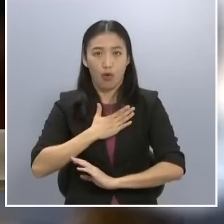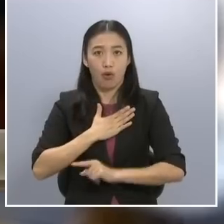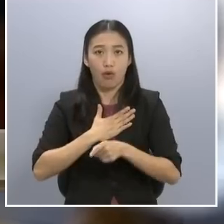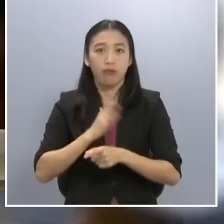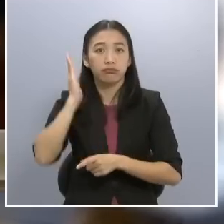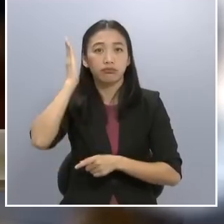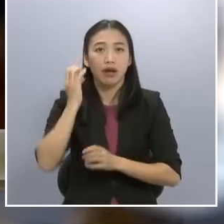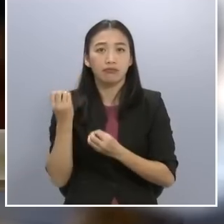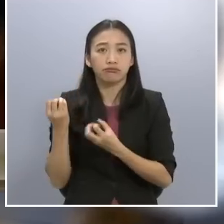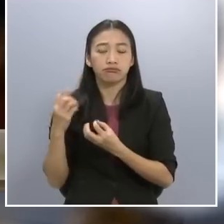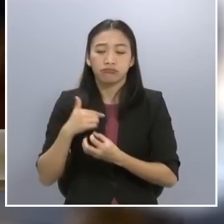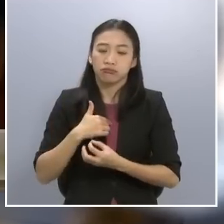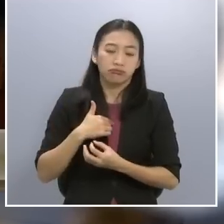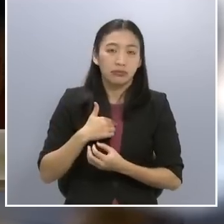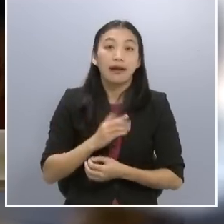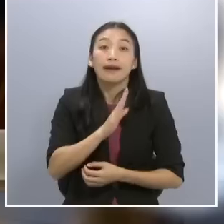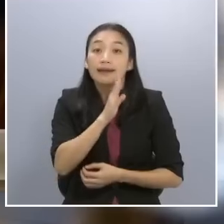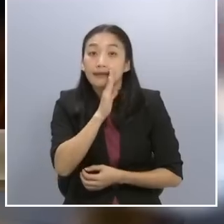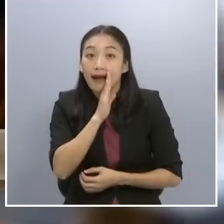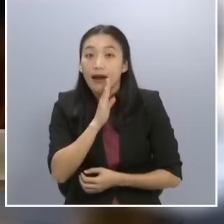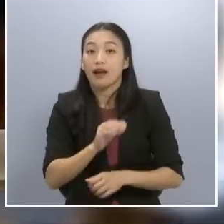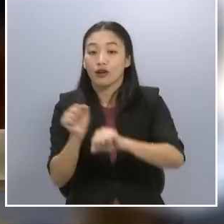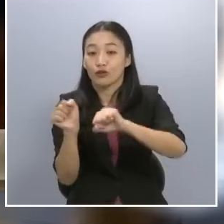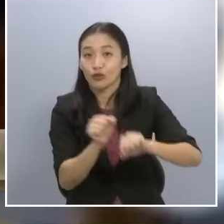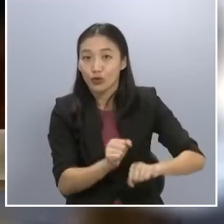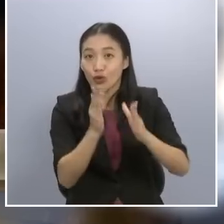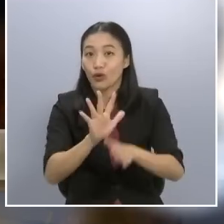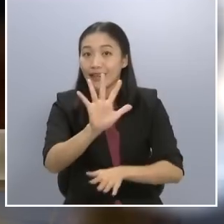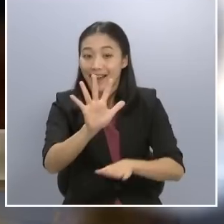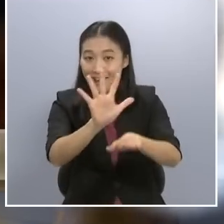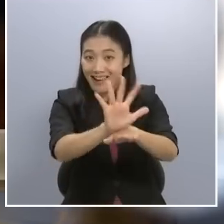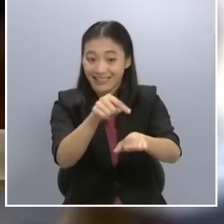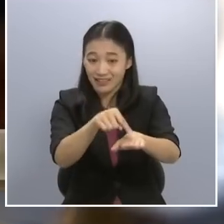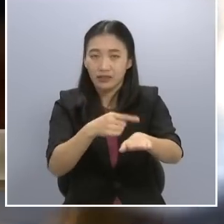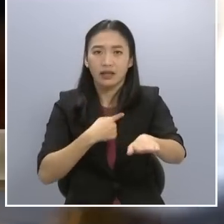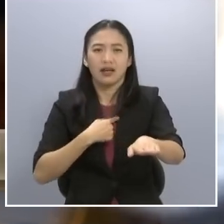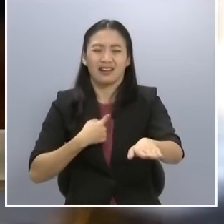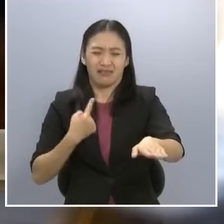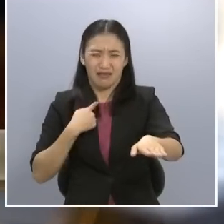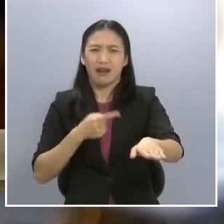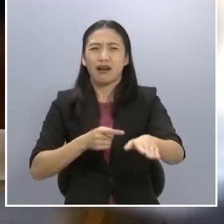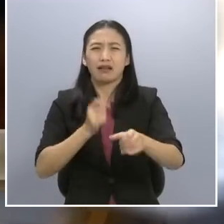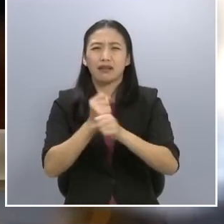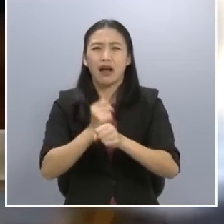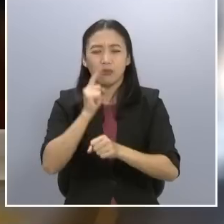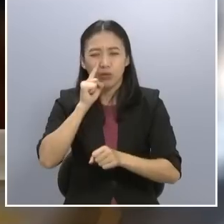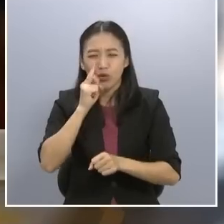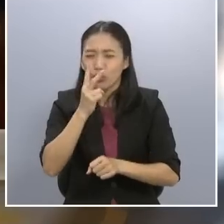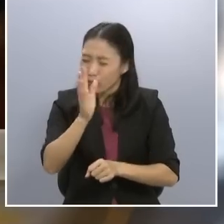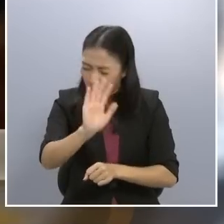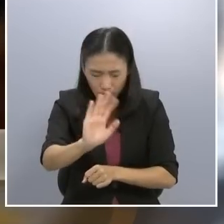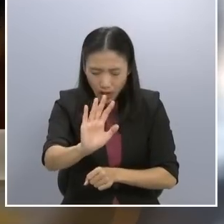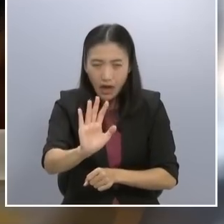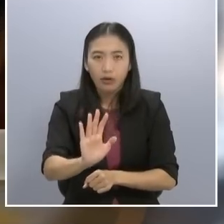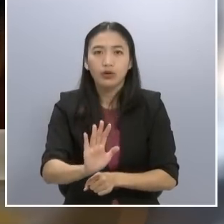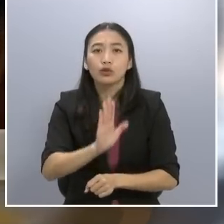ตัวเขานะรับฟังอยู่ก็อย่าทำกับป้าอย่างนี้อีกเลยแล้วก็อย่าทำกับคนอื่นเลยแต่นี่ป้าก็กลัวพอแรงแล้วถ้าคนไ